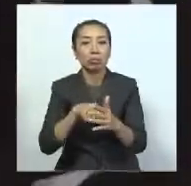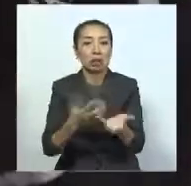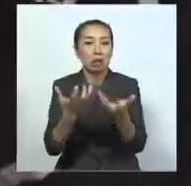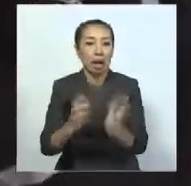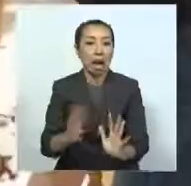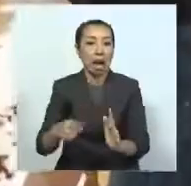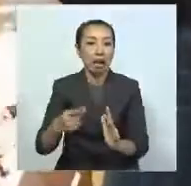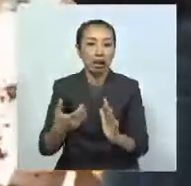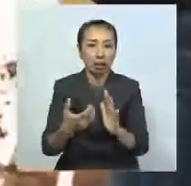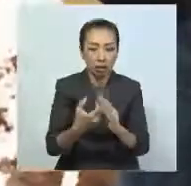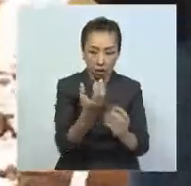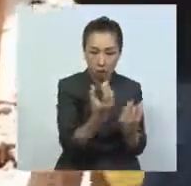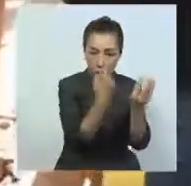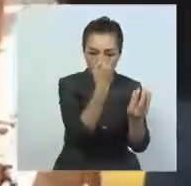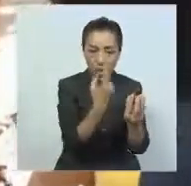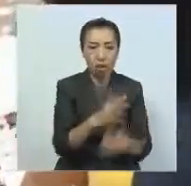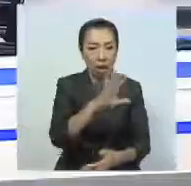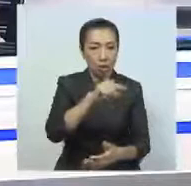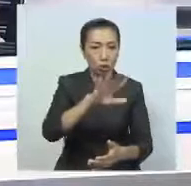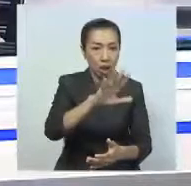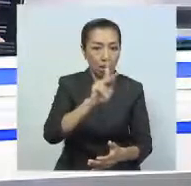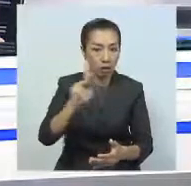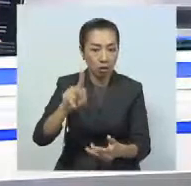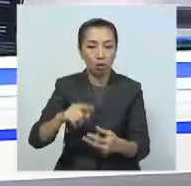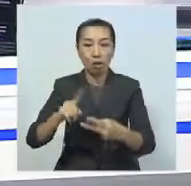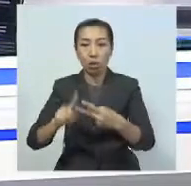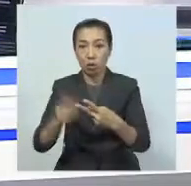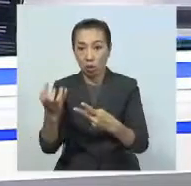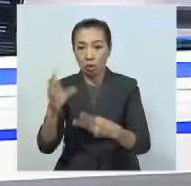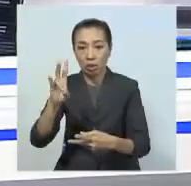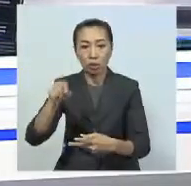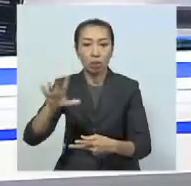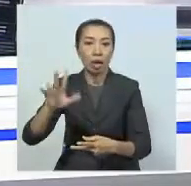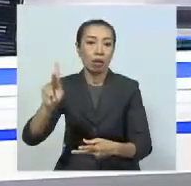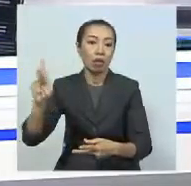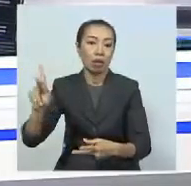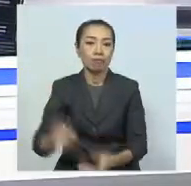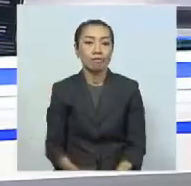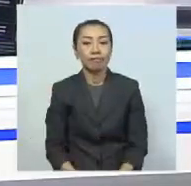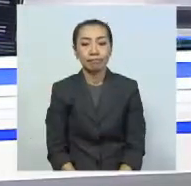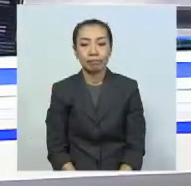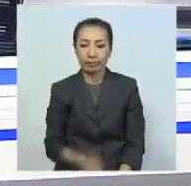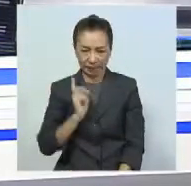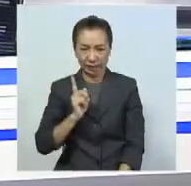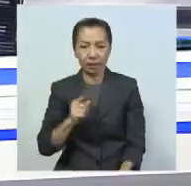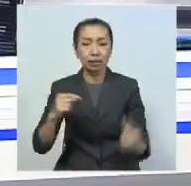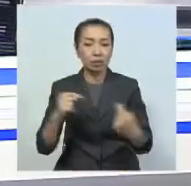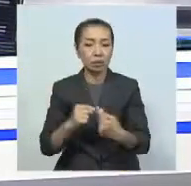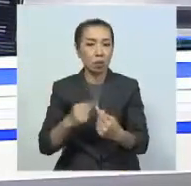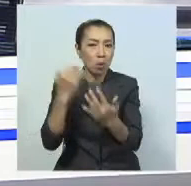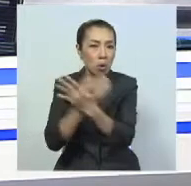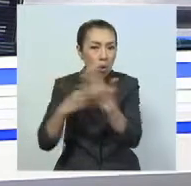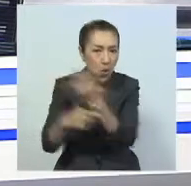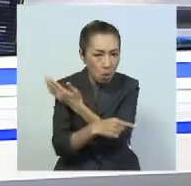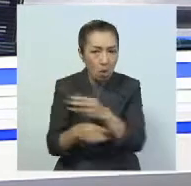ไป 5.5 กิโลกรัมลูกที่2 7.5 กิโลกรัมแม่ น ี ่คือจริงๆแล้วเนี่ยกลโก